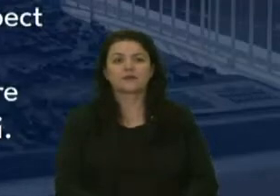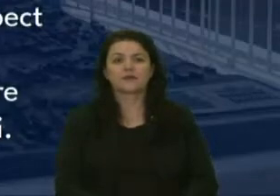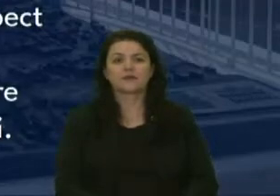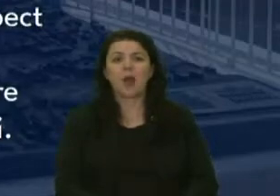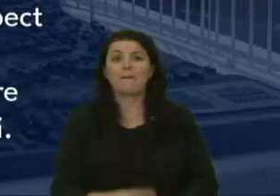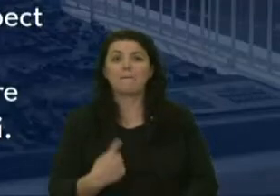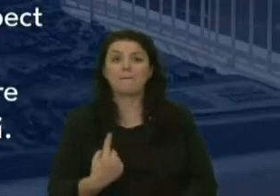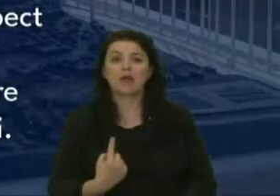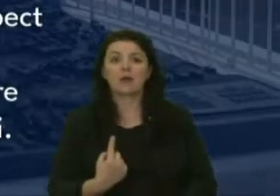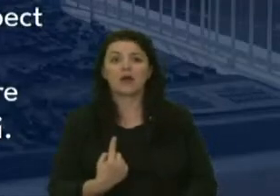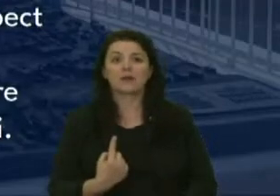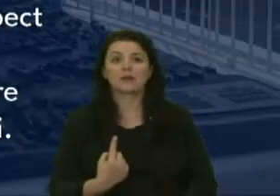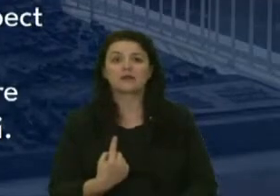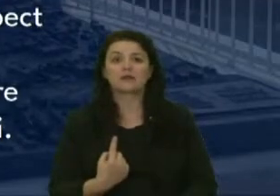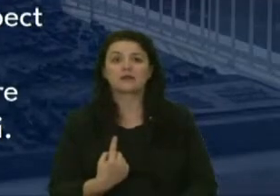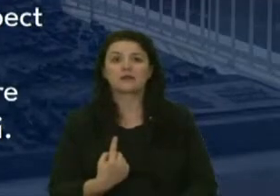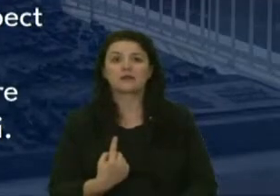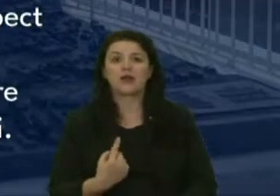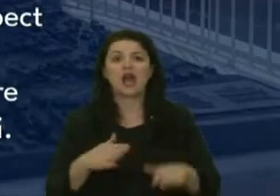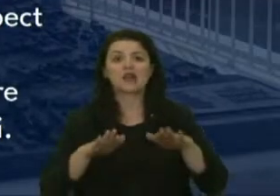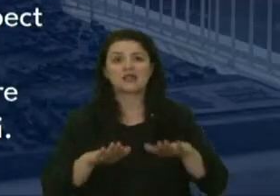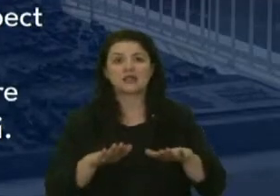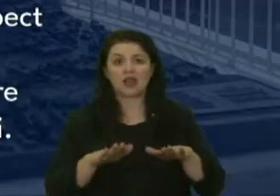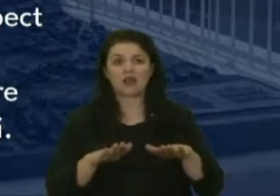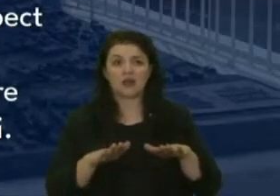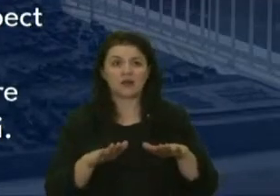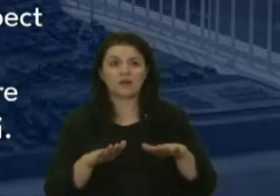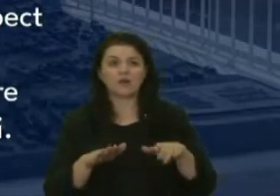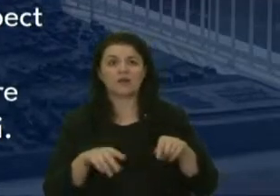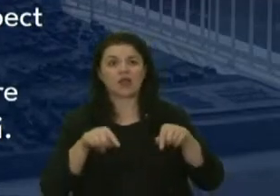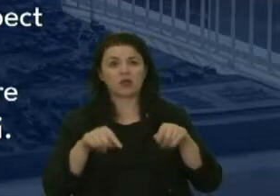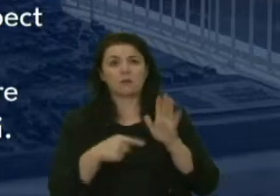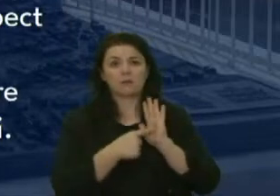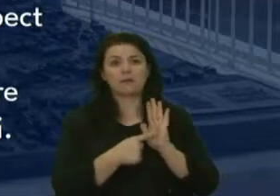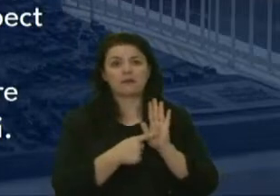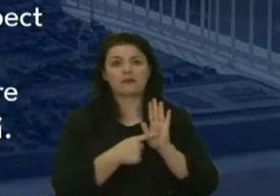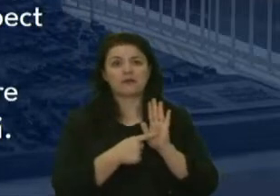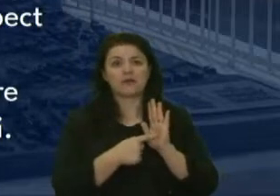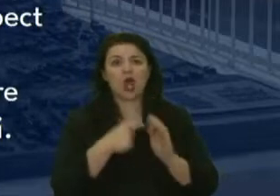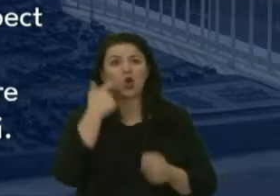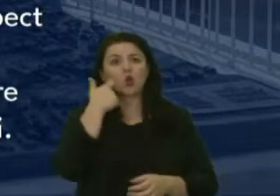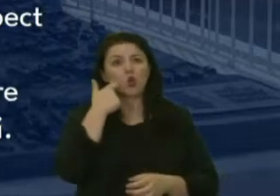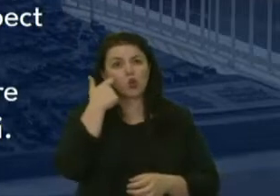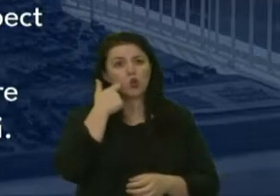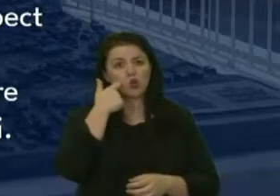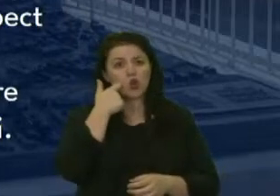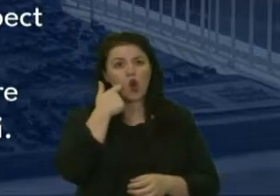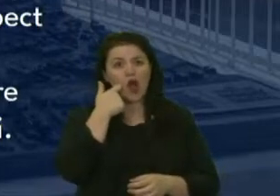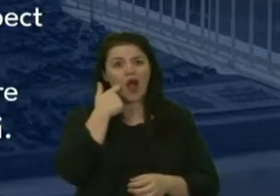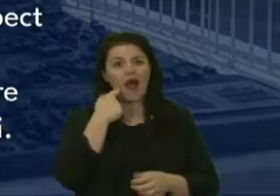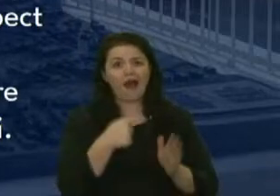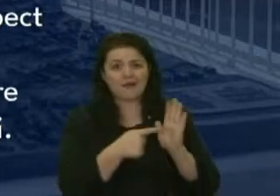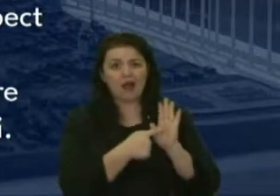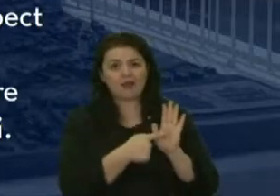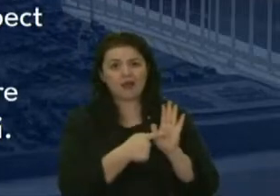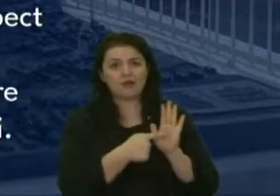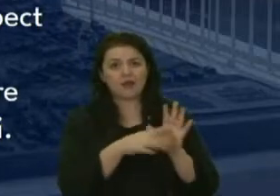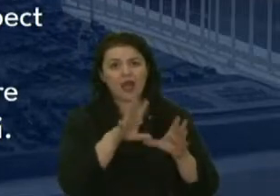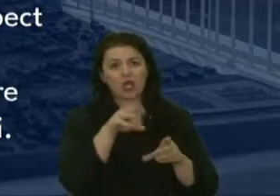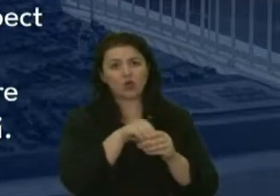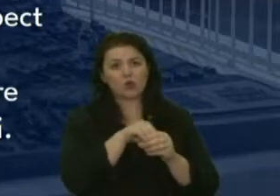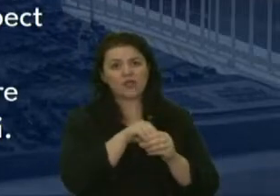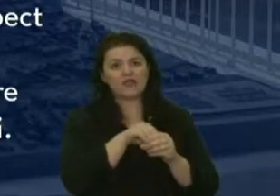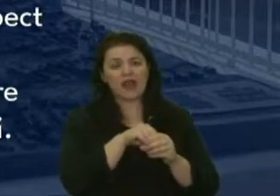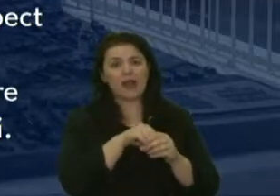o prima stare de fapt în continuare la ceea ce am prezentat Clujul arată inclusiv prin